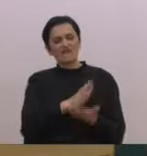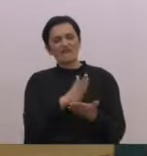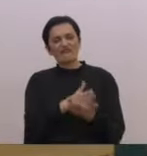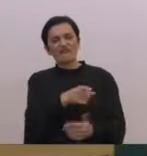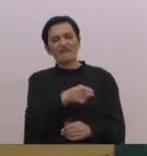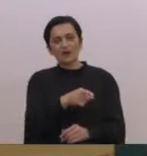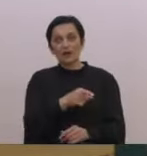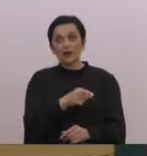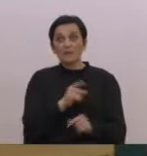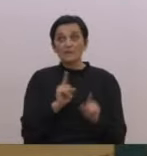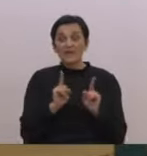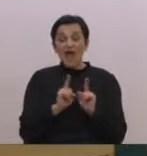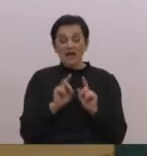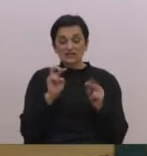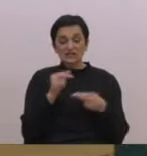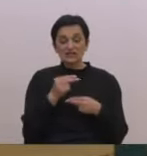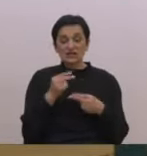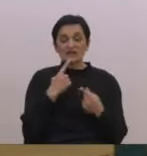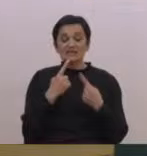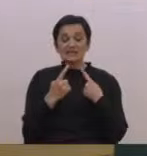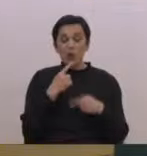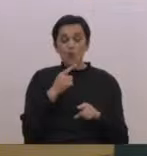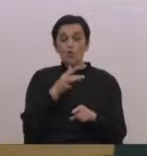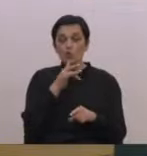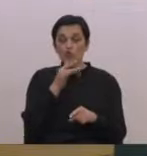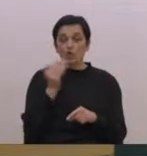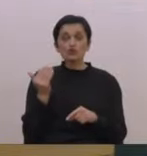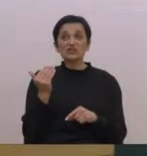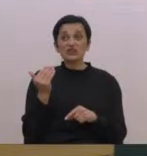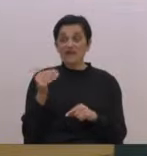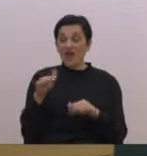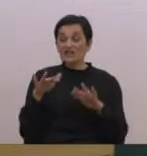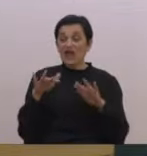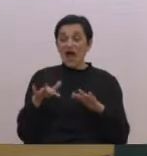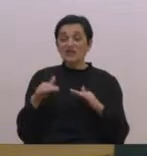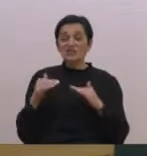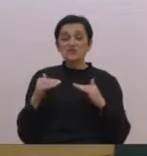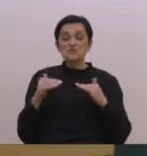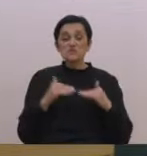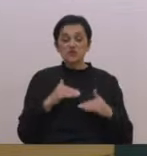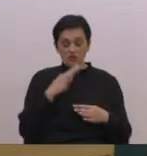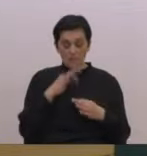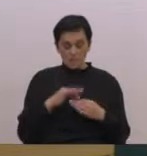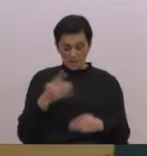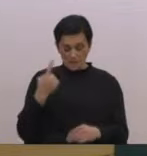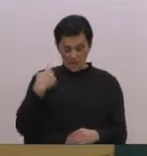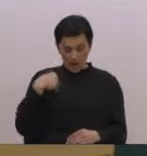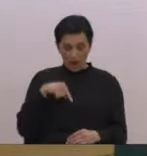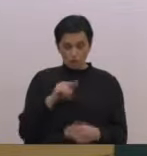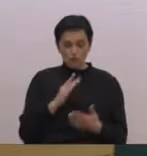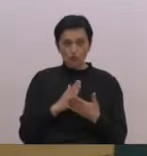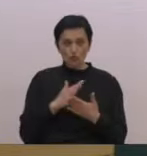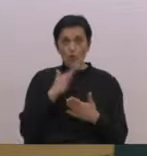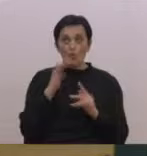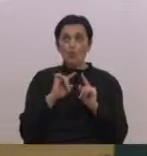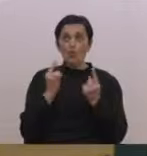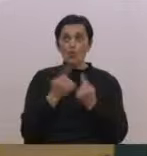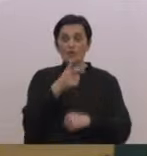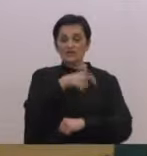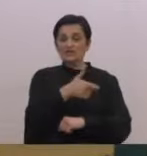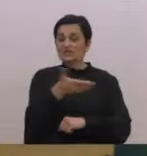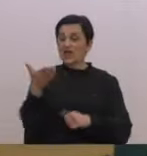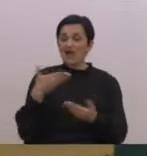Ar aset temebze sau brizdros, თქვენ ადგილას მინიმალურ პასუხისგებლობას გამოვიჩენდი, მათ შორის უმრავლესობის წევრებს მიმართავ